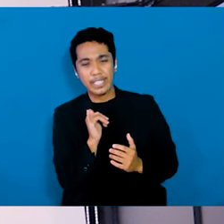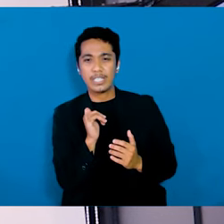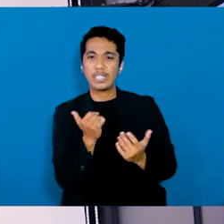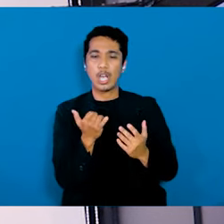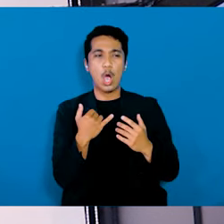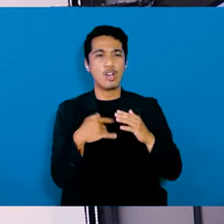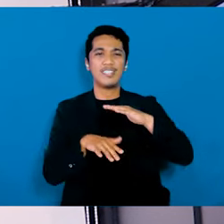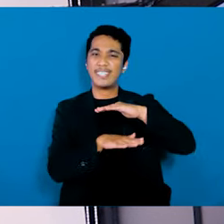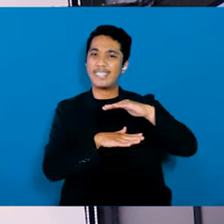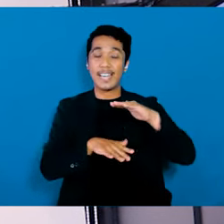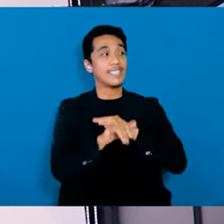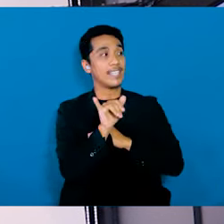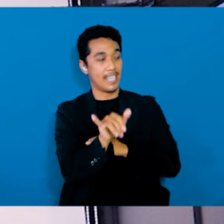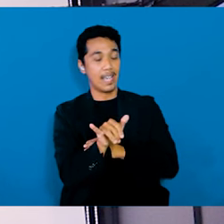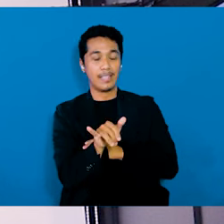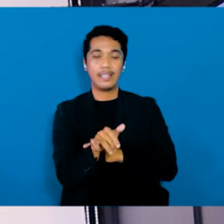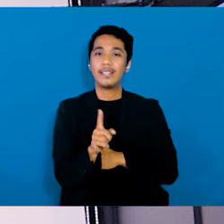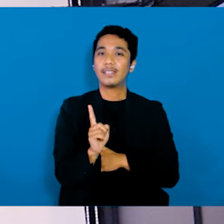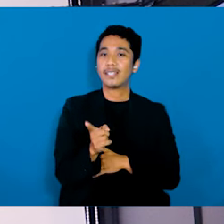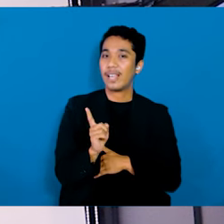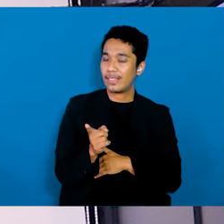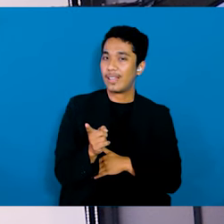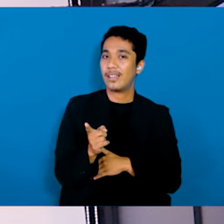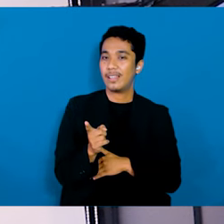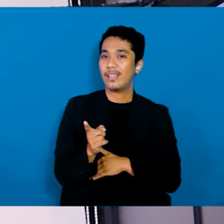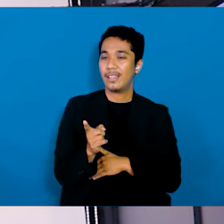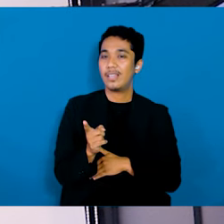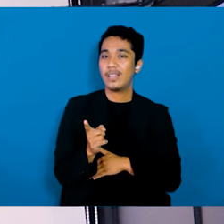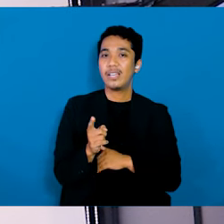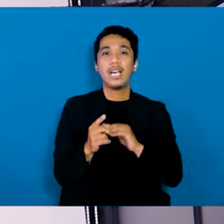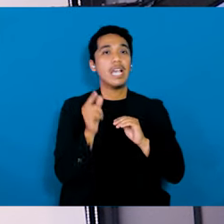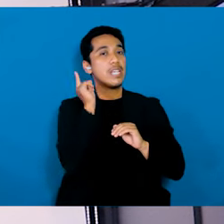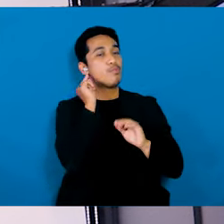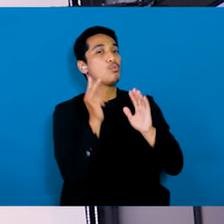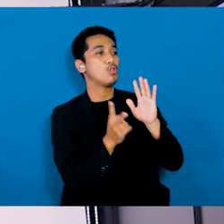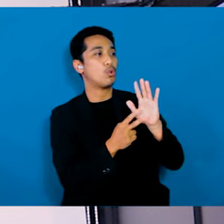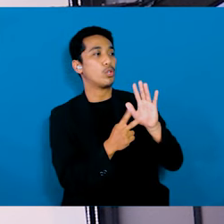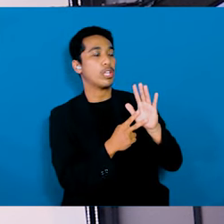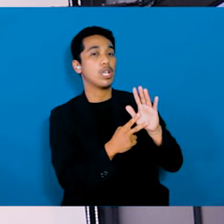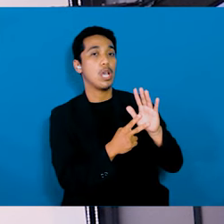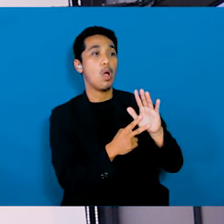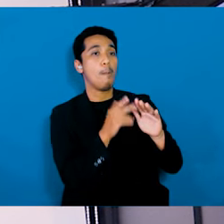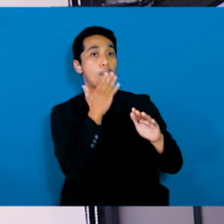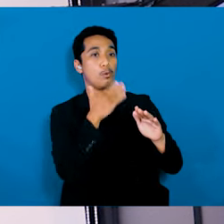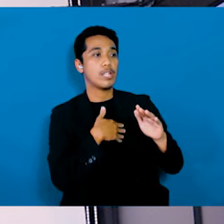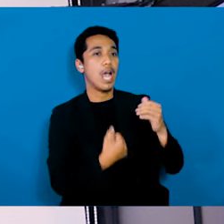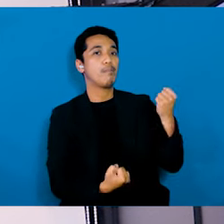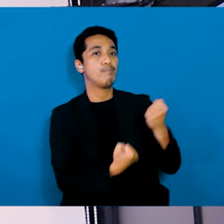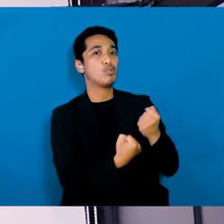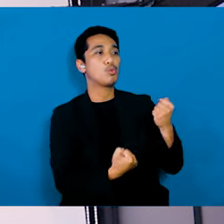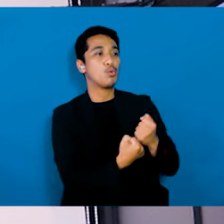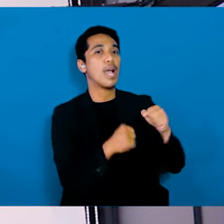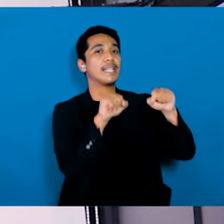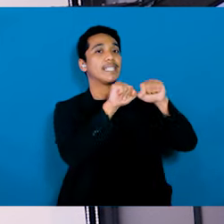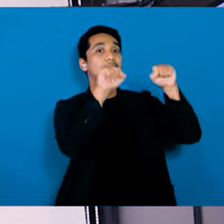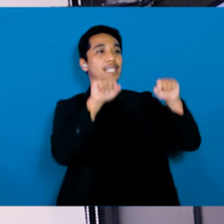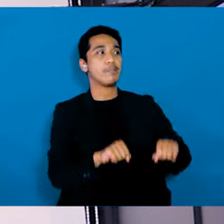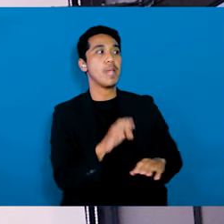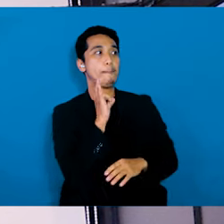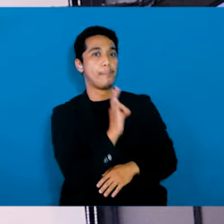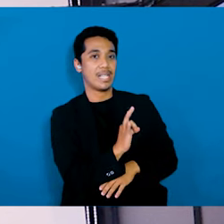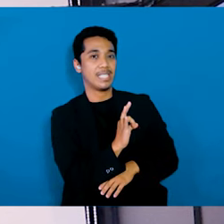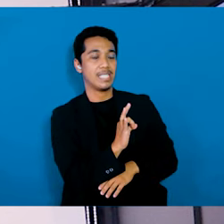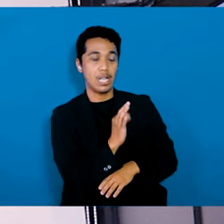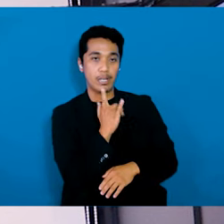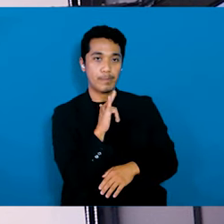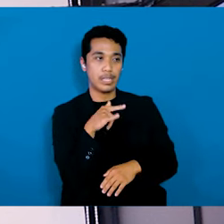sesuatu yang sangat basic begitu ya, bahwa ternyata Bu Nuning mendapatkan supporting system yang sangat tepat sekali begitu. Karena